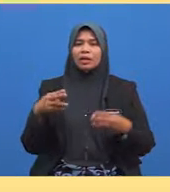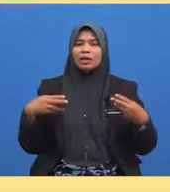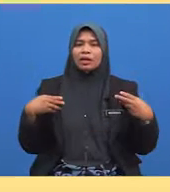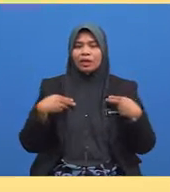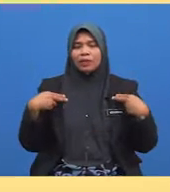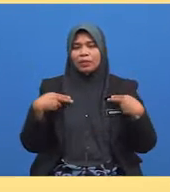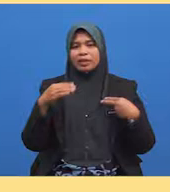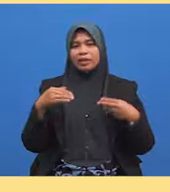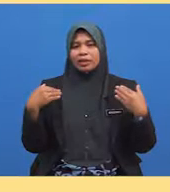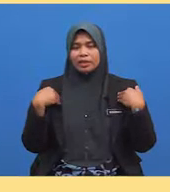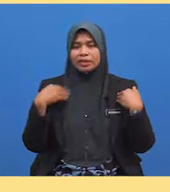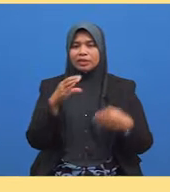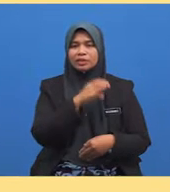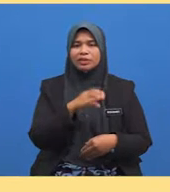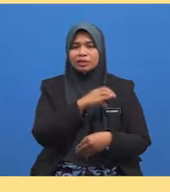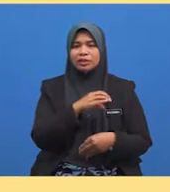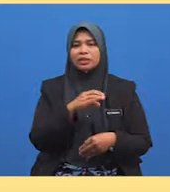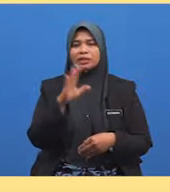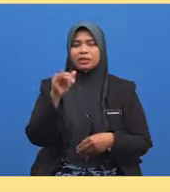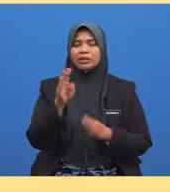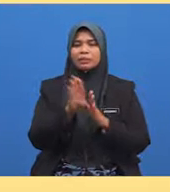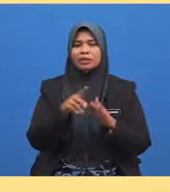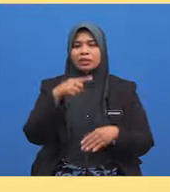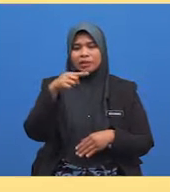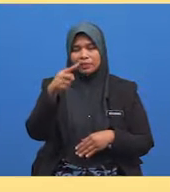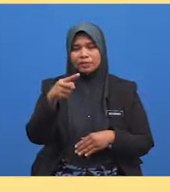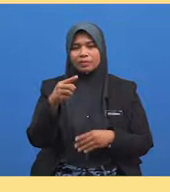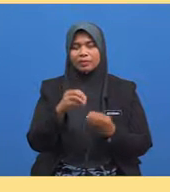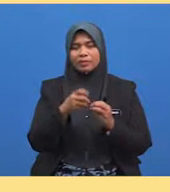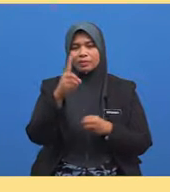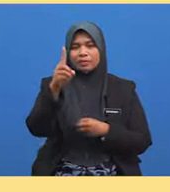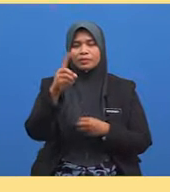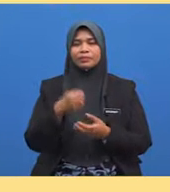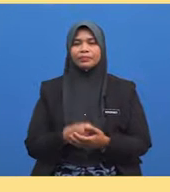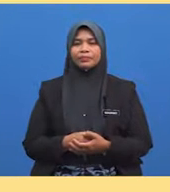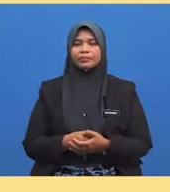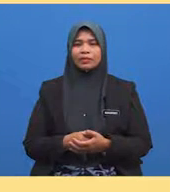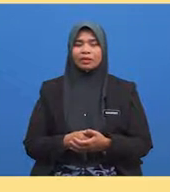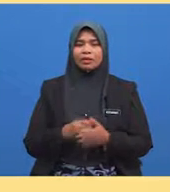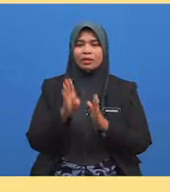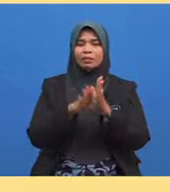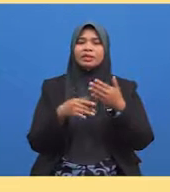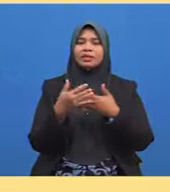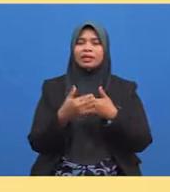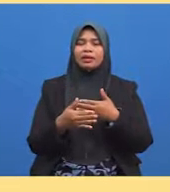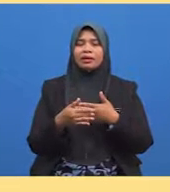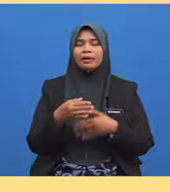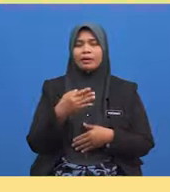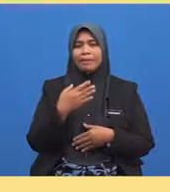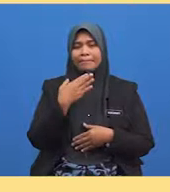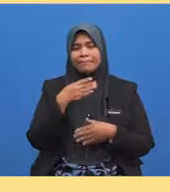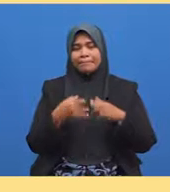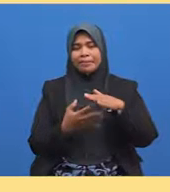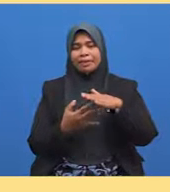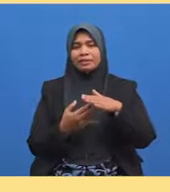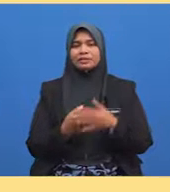iaitu burung. Burung ialah haiwan yang mempunyai ciri-ciri sepunya yang berikut. Yang pertama, berdarah